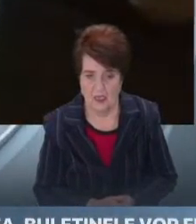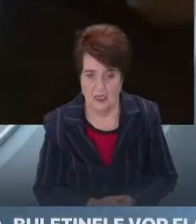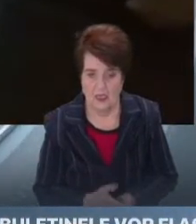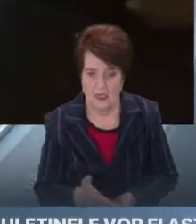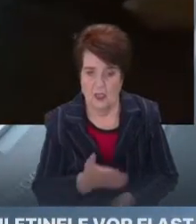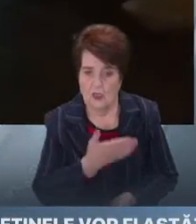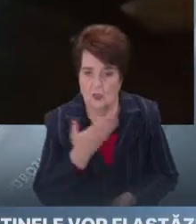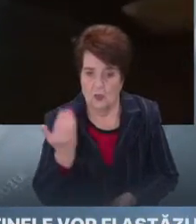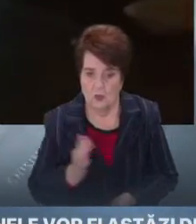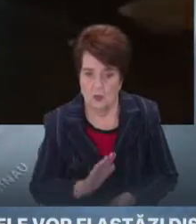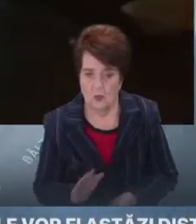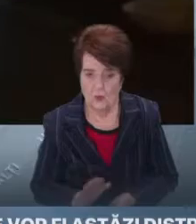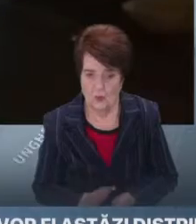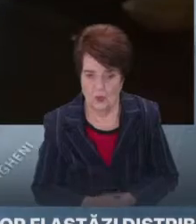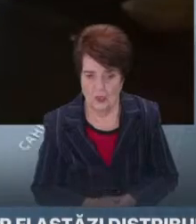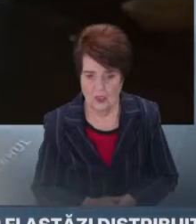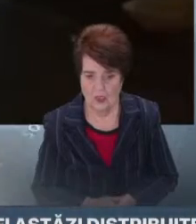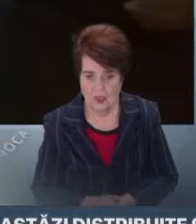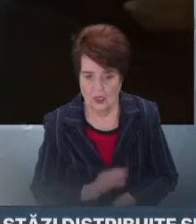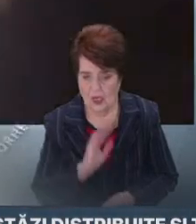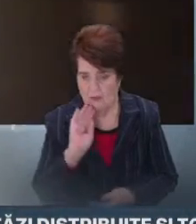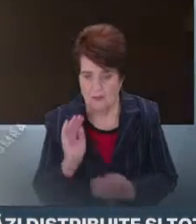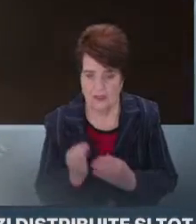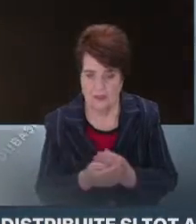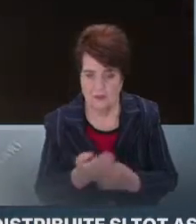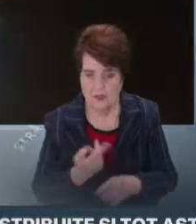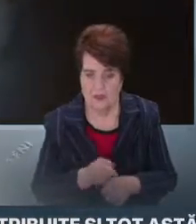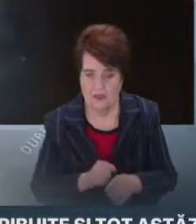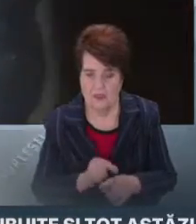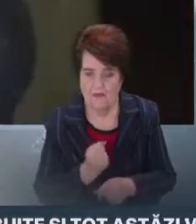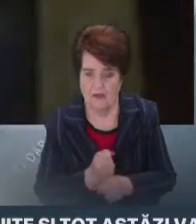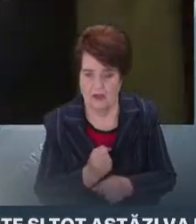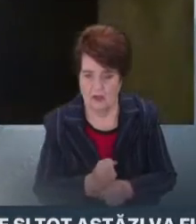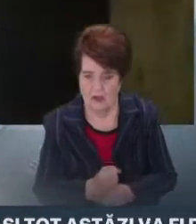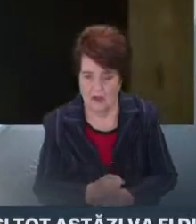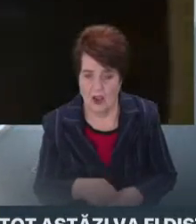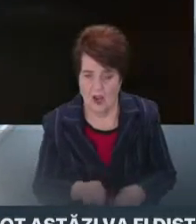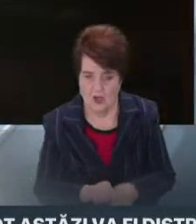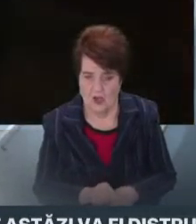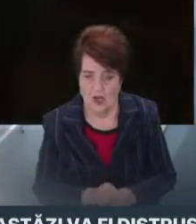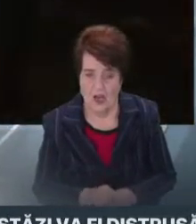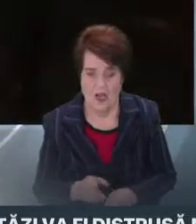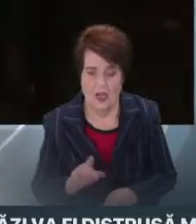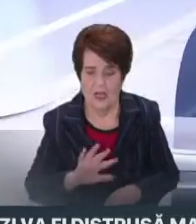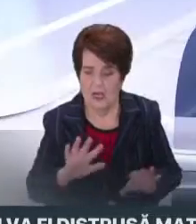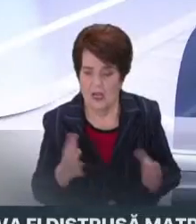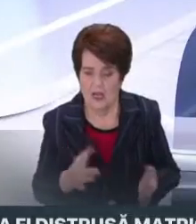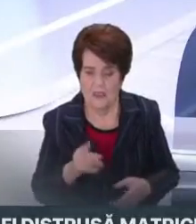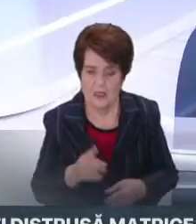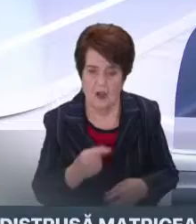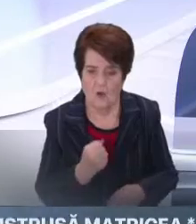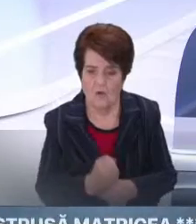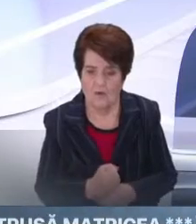necesită ca pe ascuns să fac aceste momente. Și în cazul în care o fac, vecinii observă, pot să